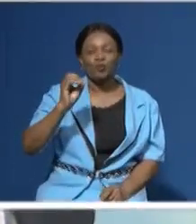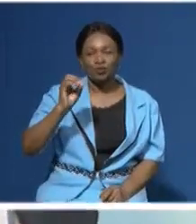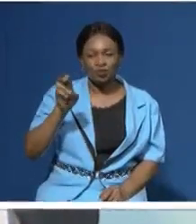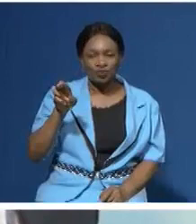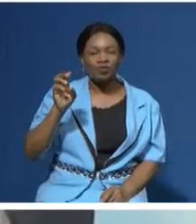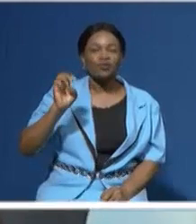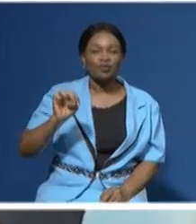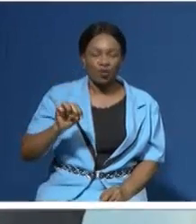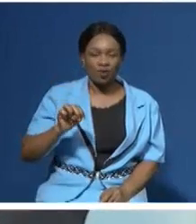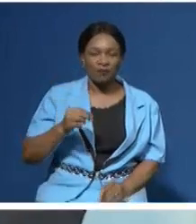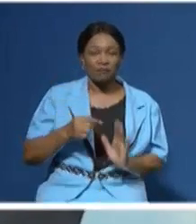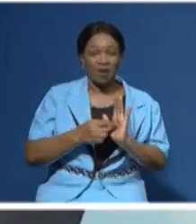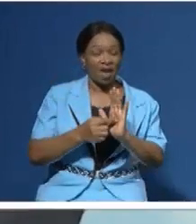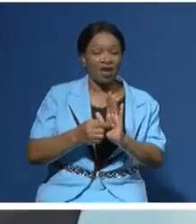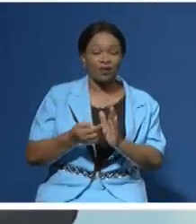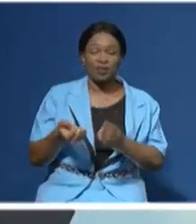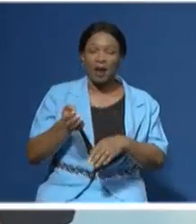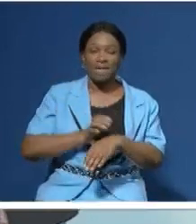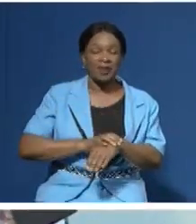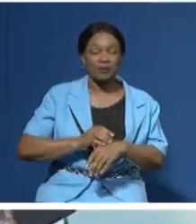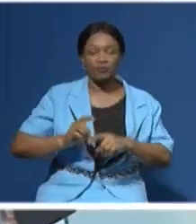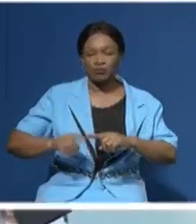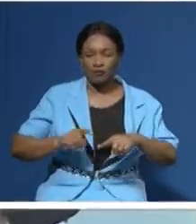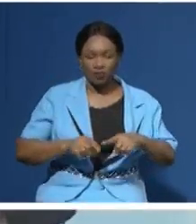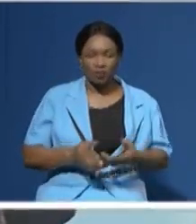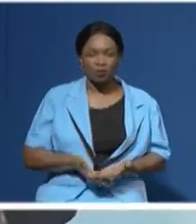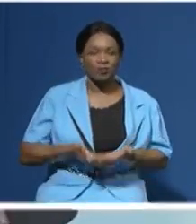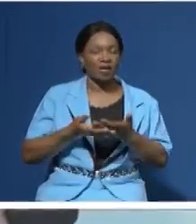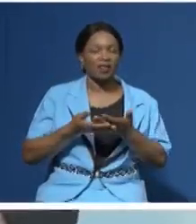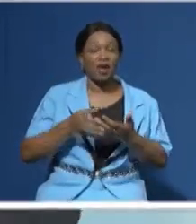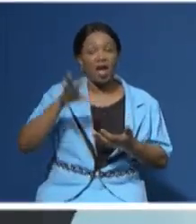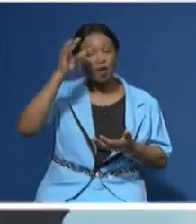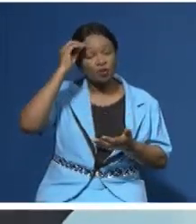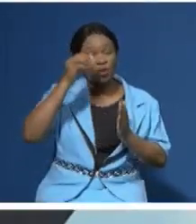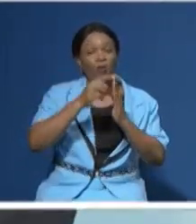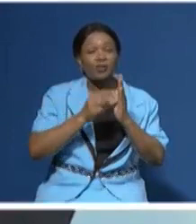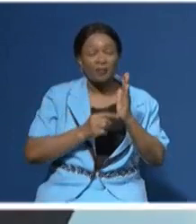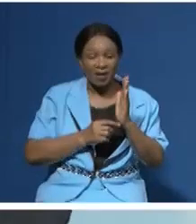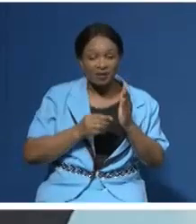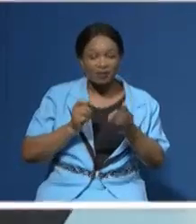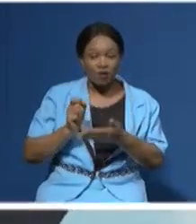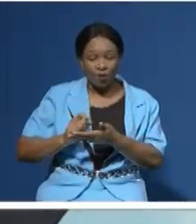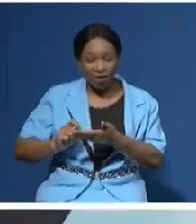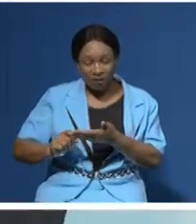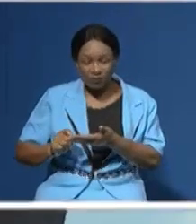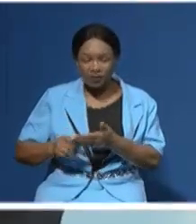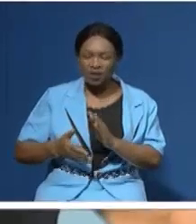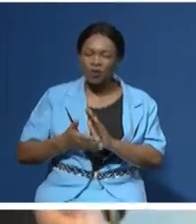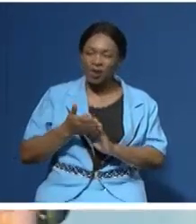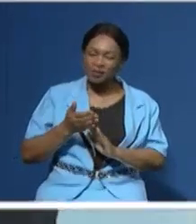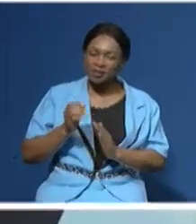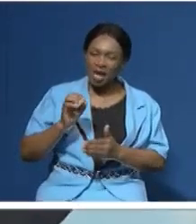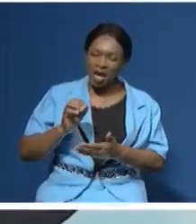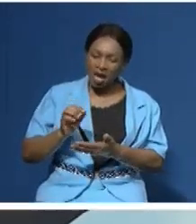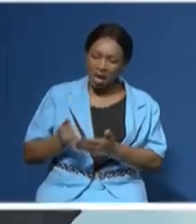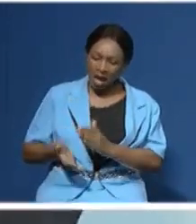mbinu tofauti na ni utafiti ambao yeye ameufanya kusaidia tu somo la hisabati katika wanafunzi wanaosoma kuanzia elimu